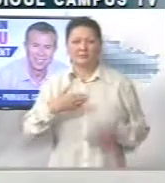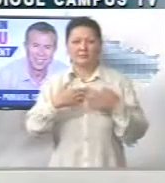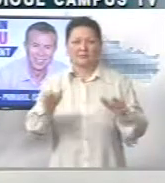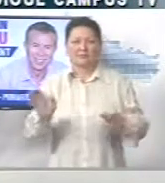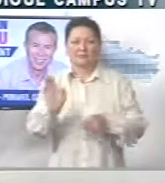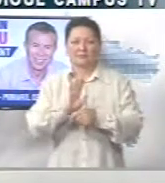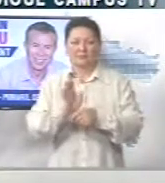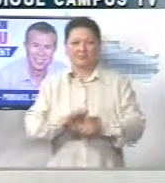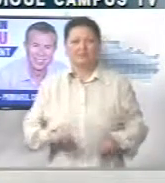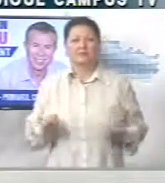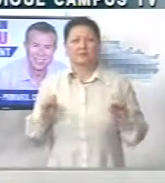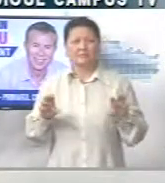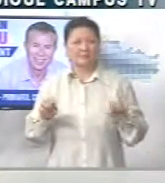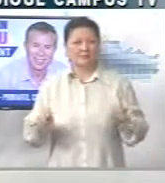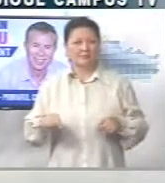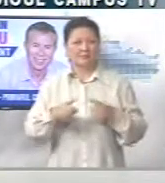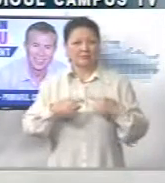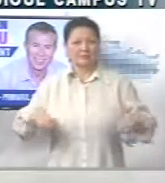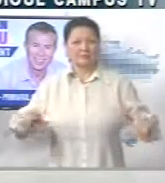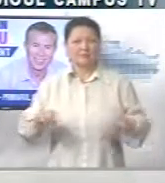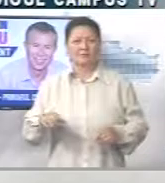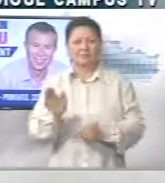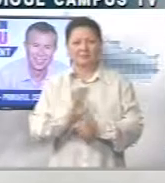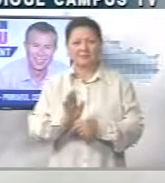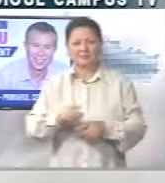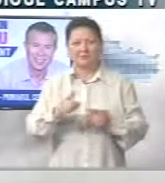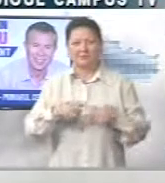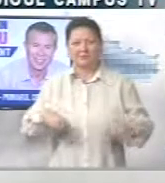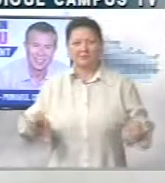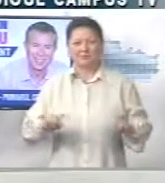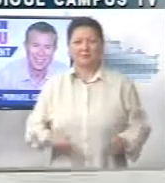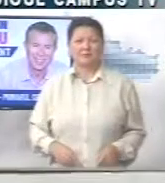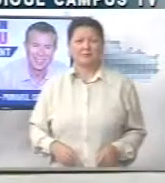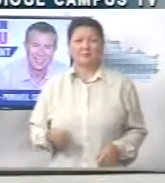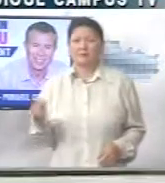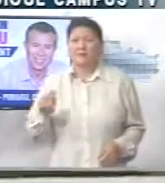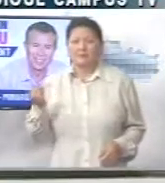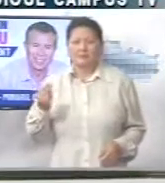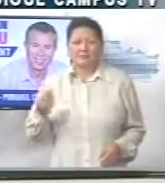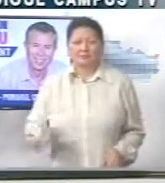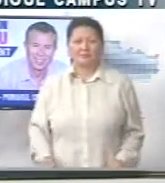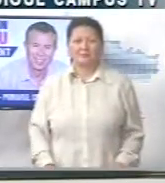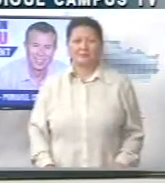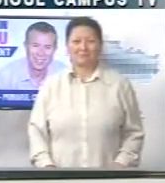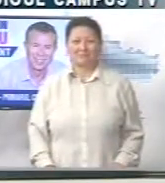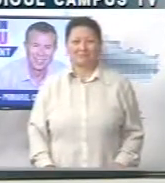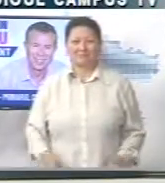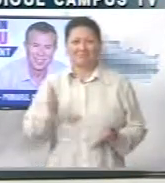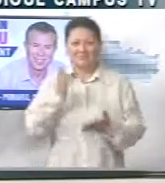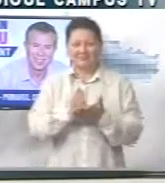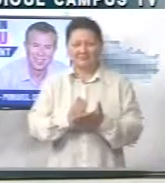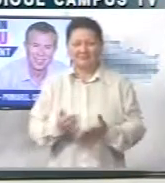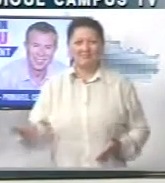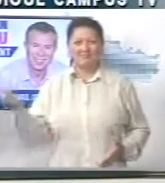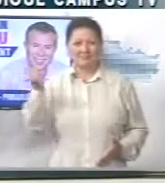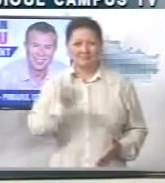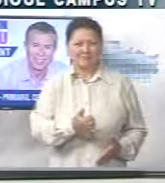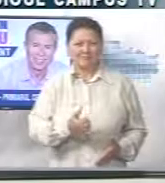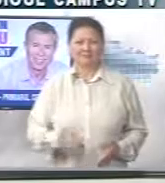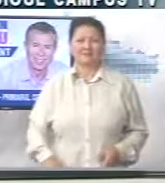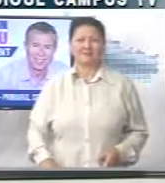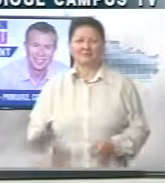și telespectatorilor noștri ce v-a determinat să luați această decizie de a aduce în studioul Campus TV pe doamna Tarău, care